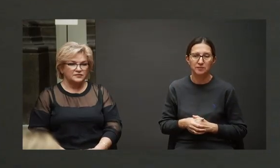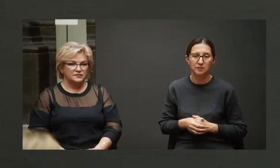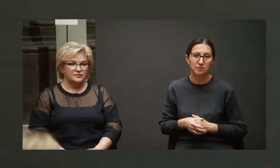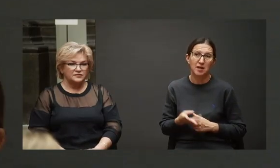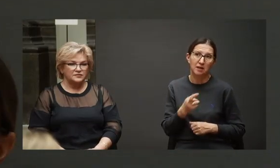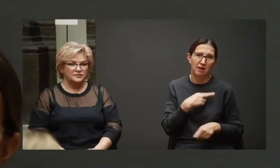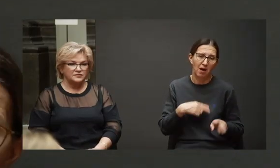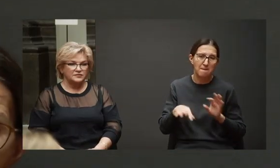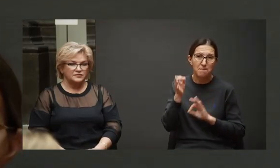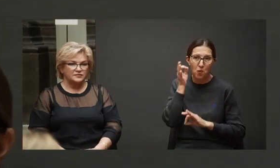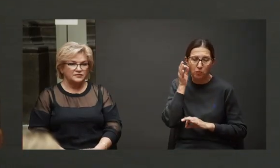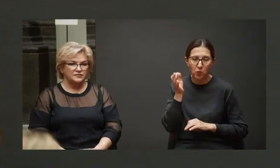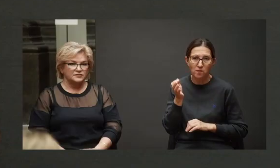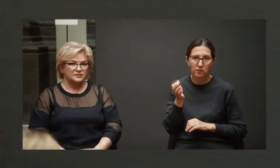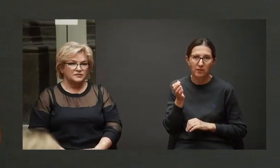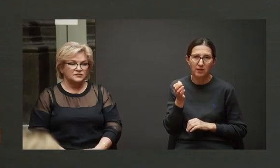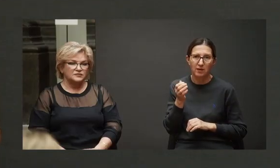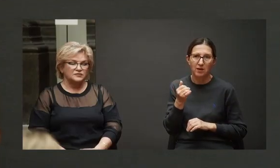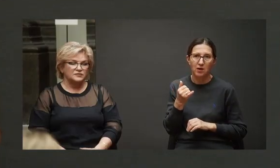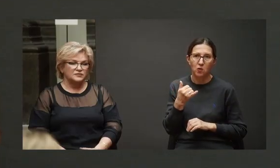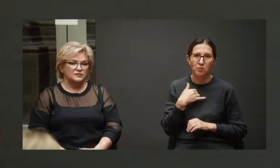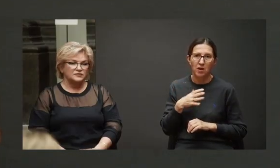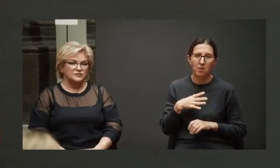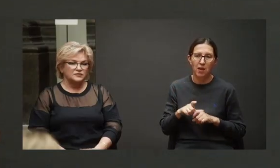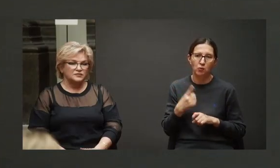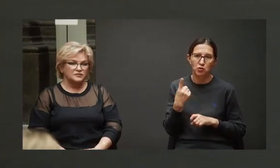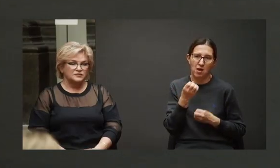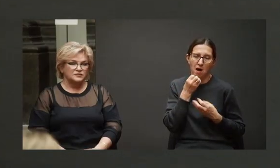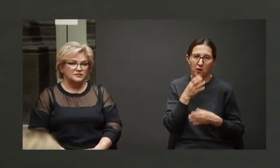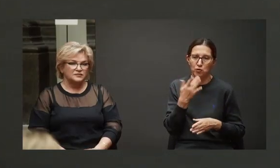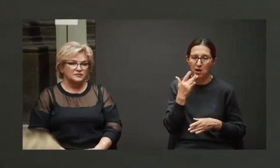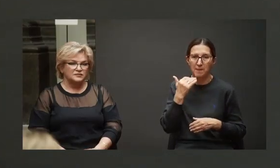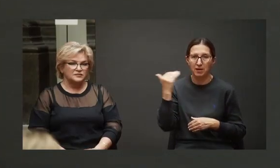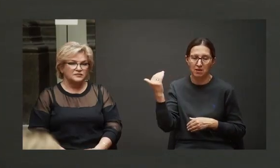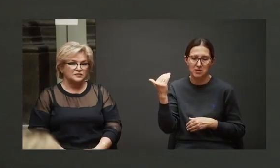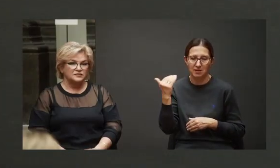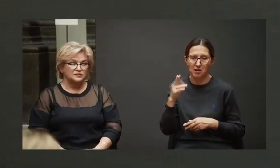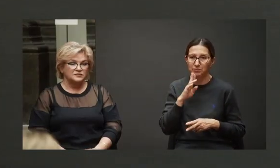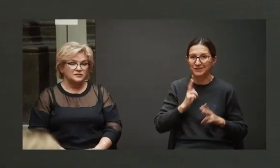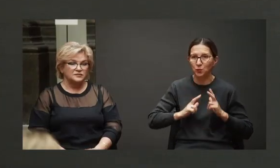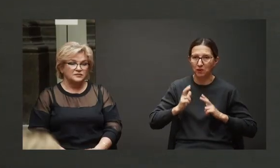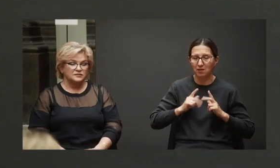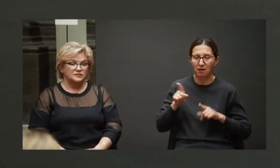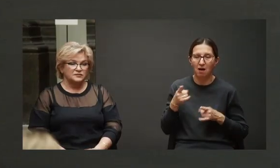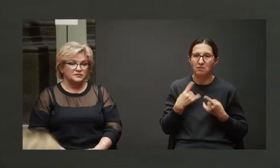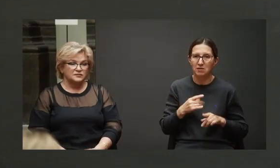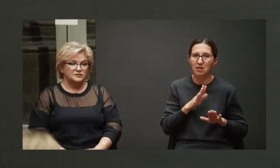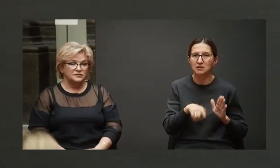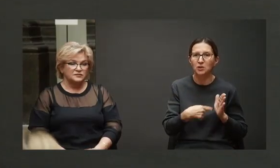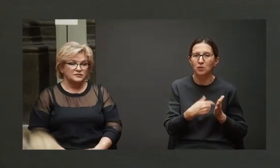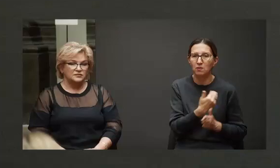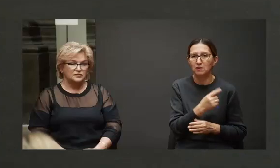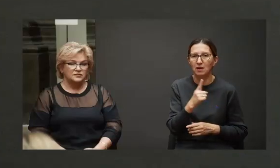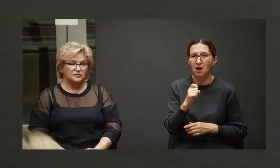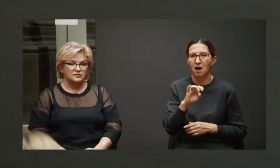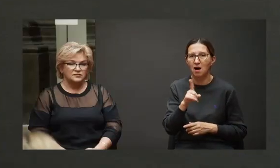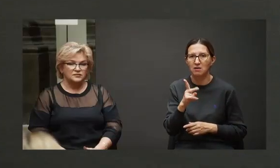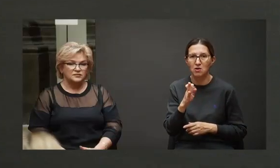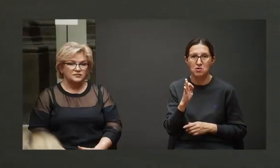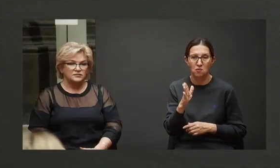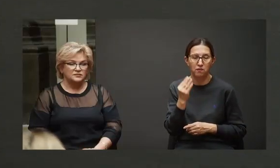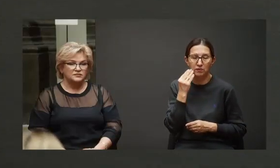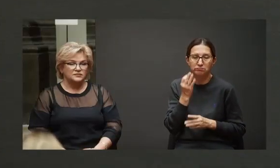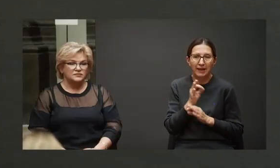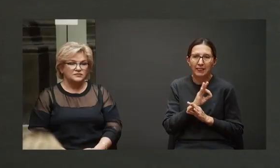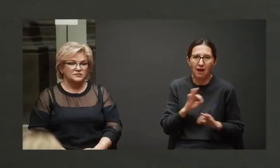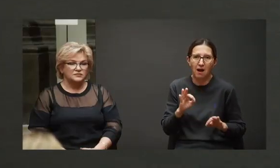Я помню, у меня была хорошая очень американская студентка, родом из Харькова, идеальная